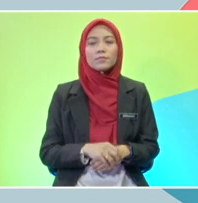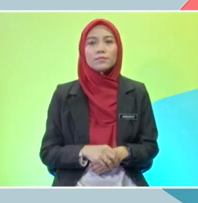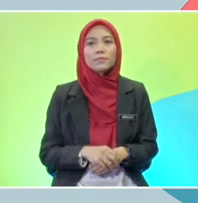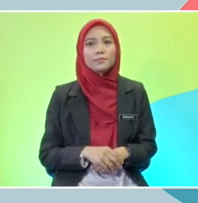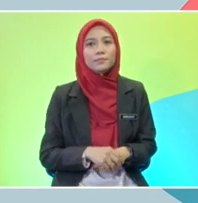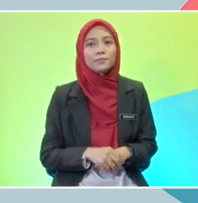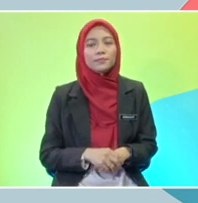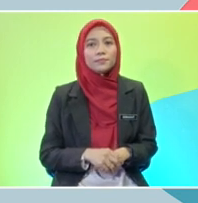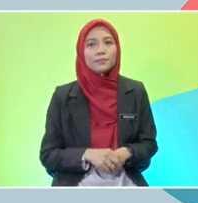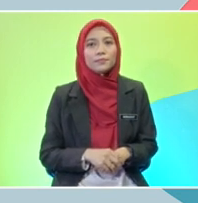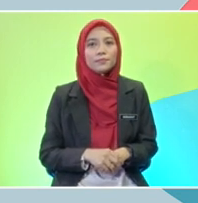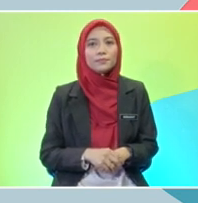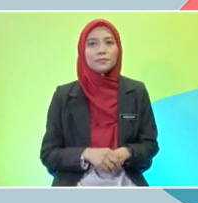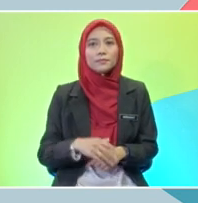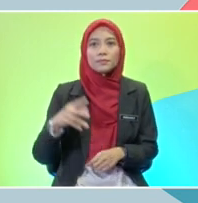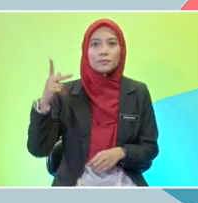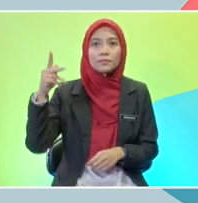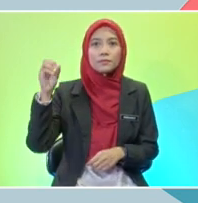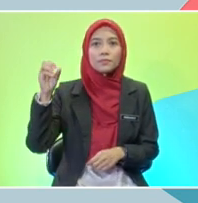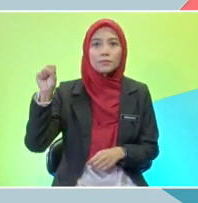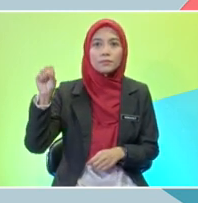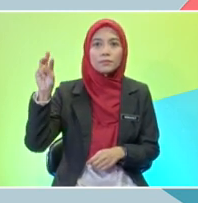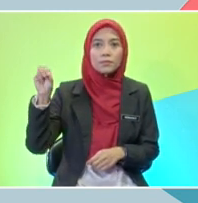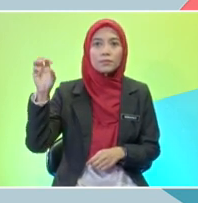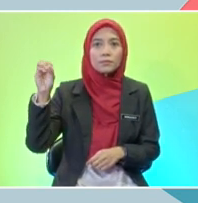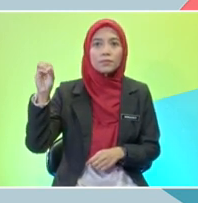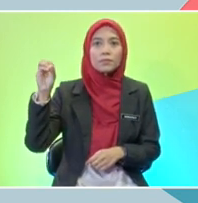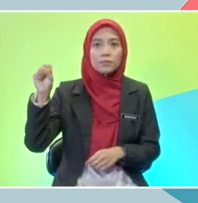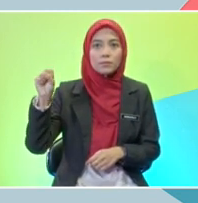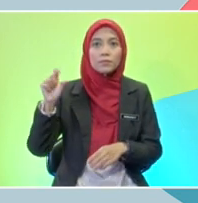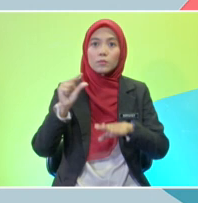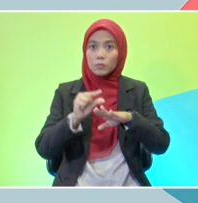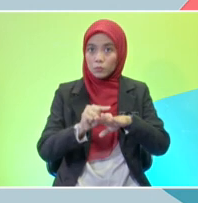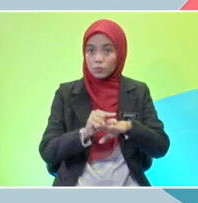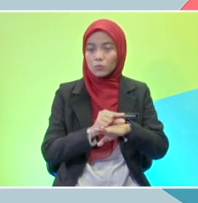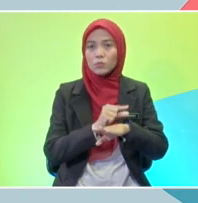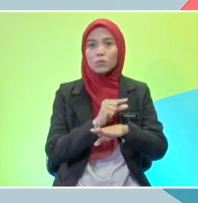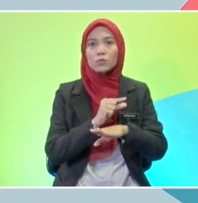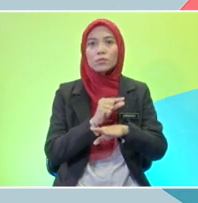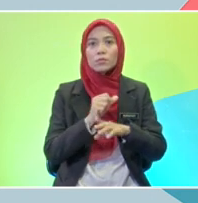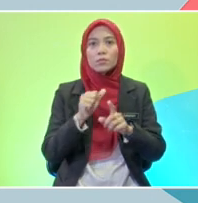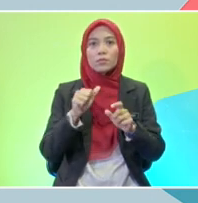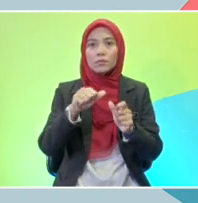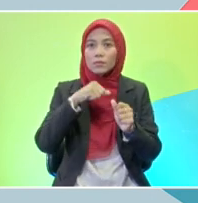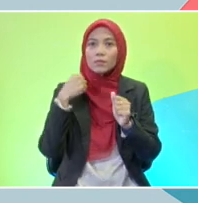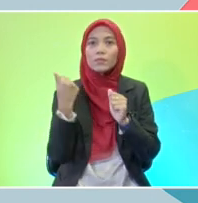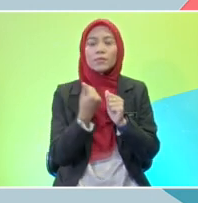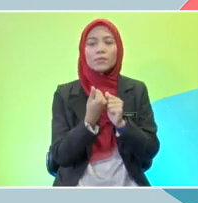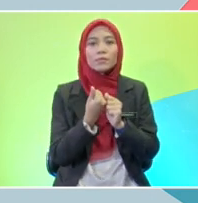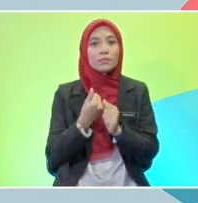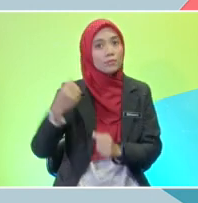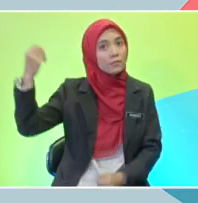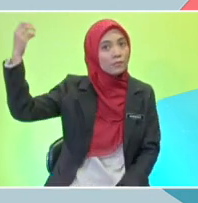adalah motif Cosmos oke yang menggunakan unsur alam seperti matahari Bulan Bintang